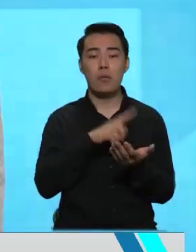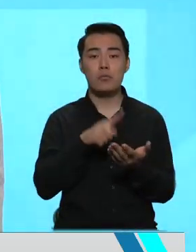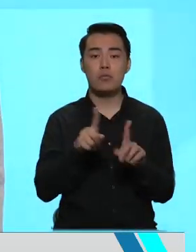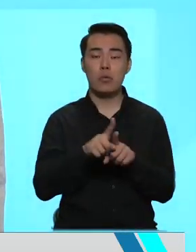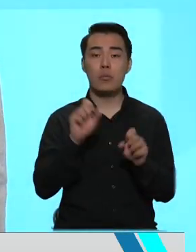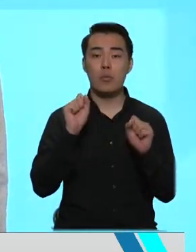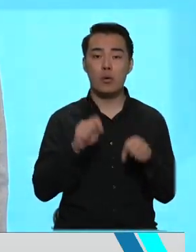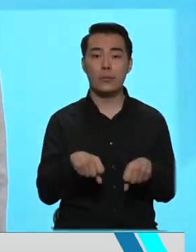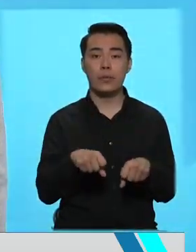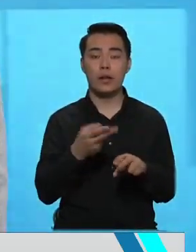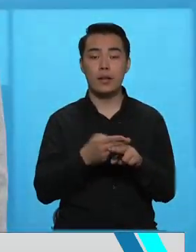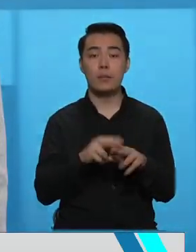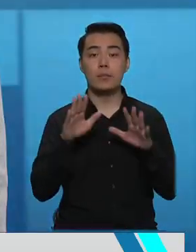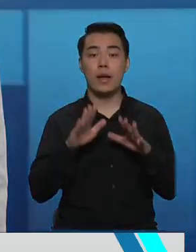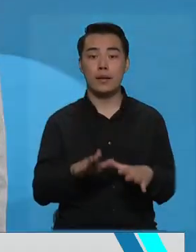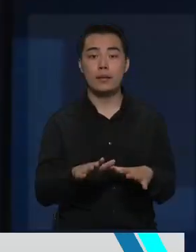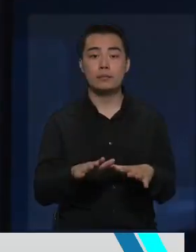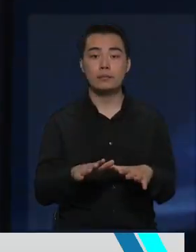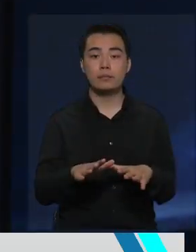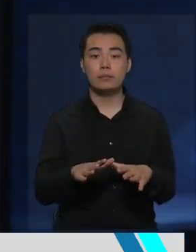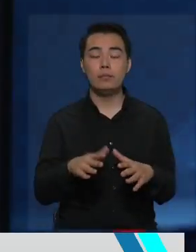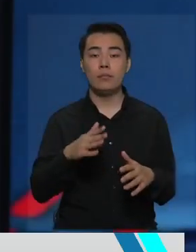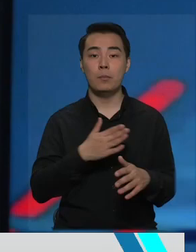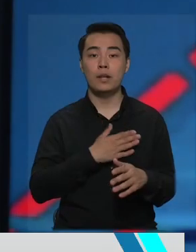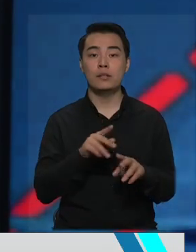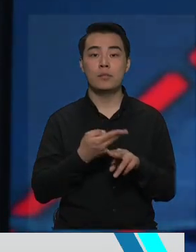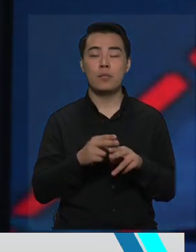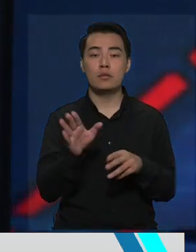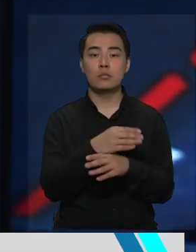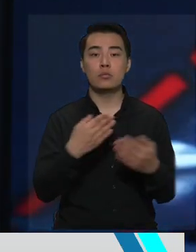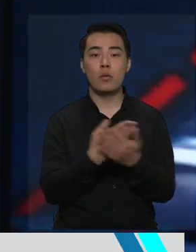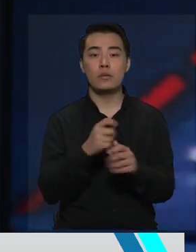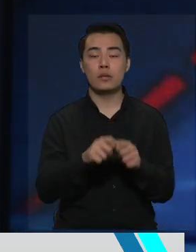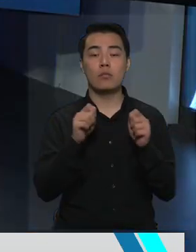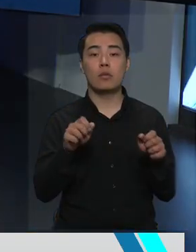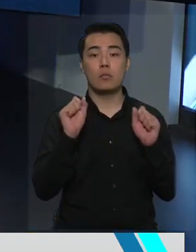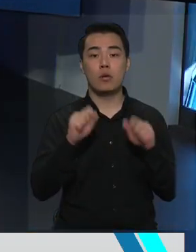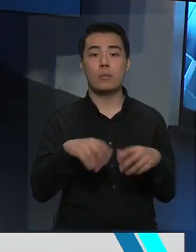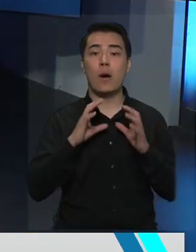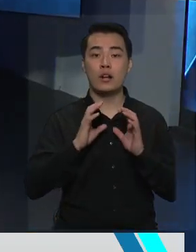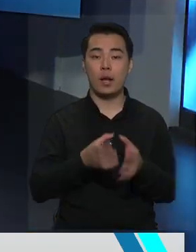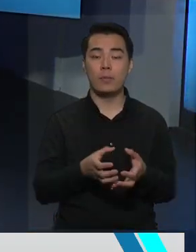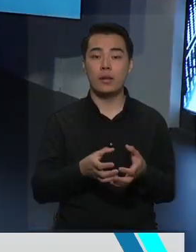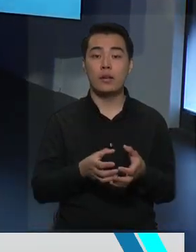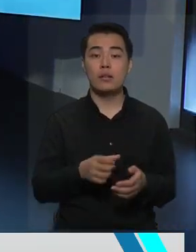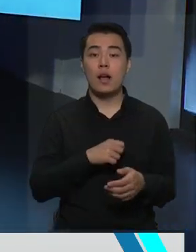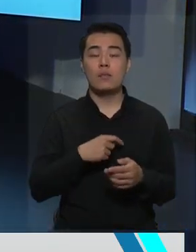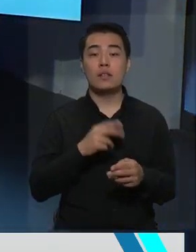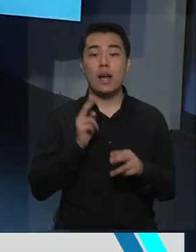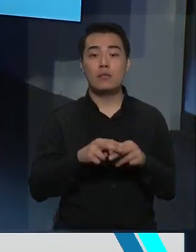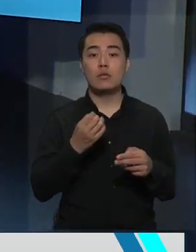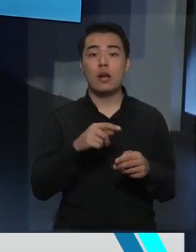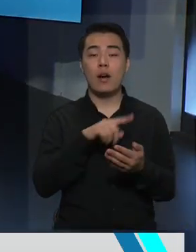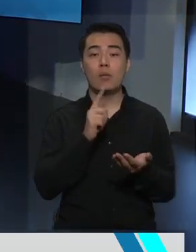в такой обстановке мы способны творить что-то серьезное масштабное и в завершении Поделитесь